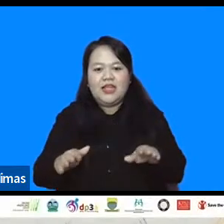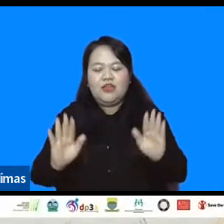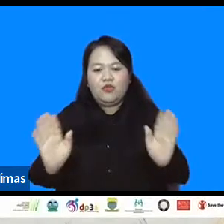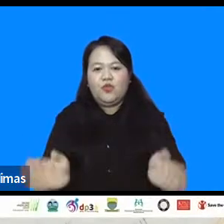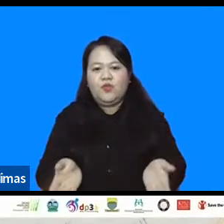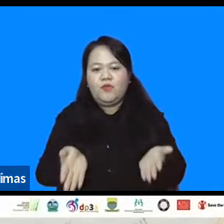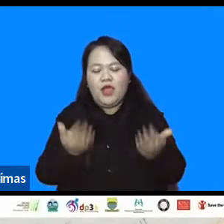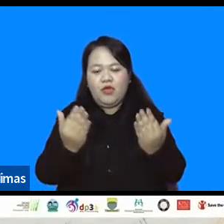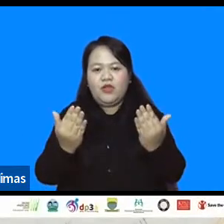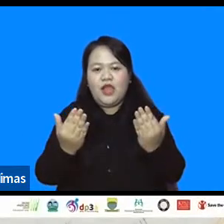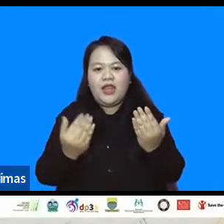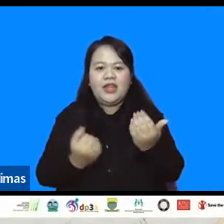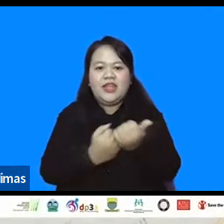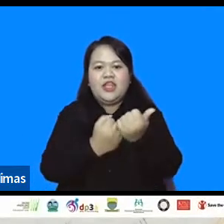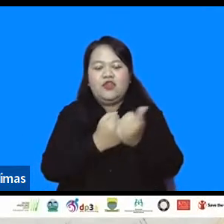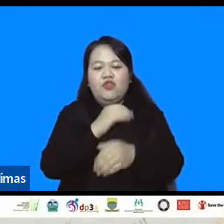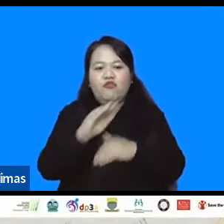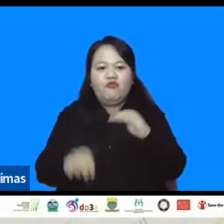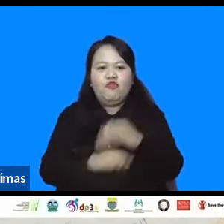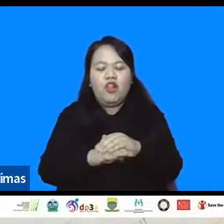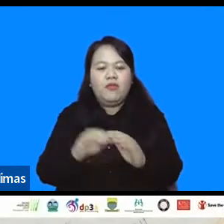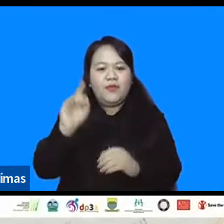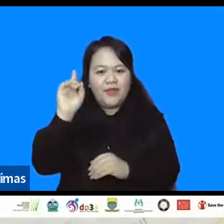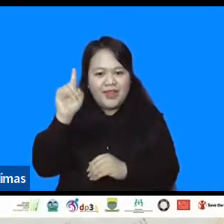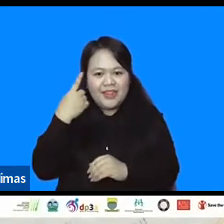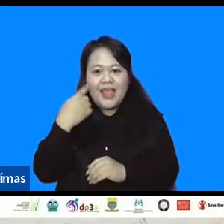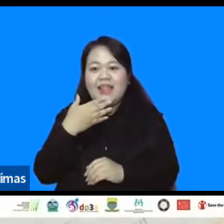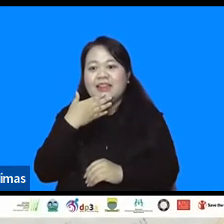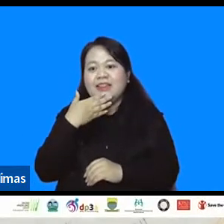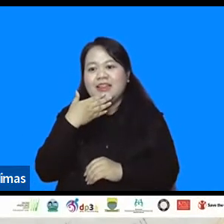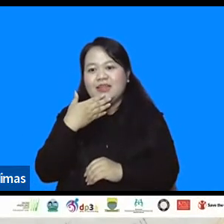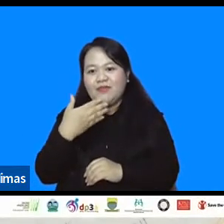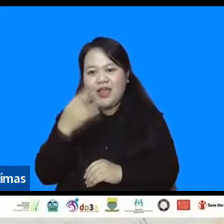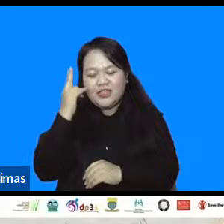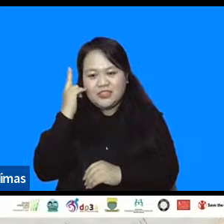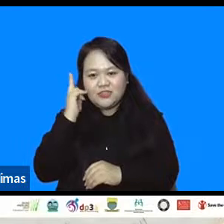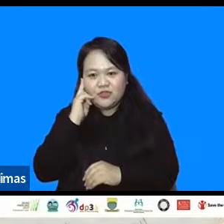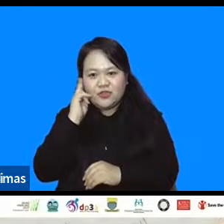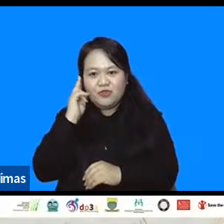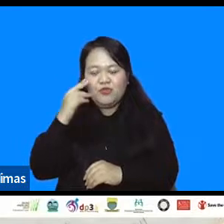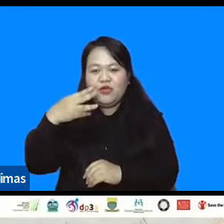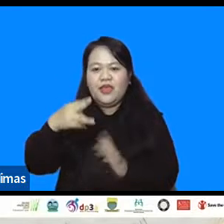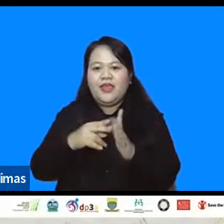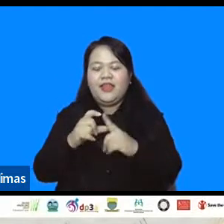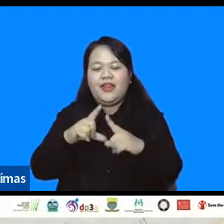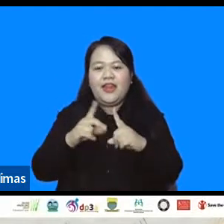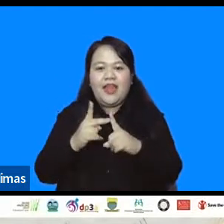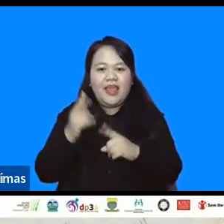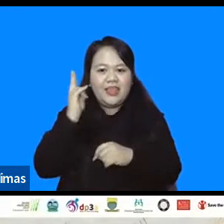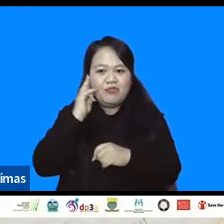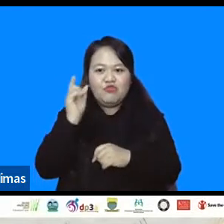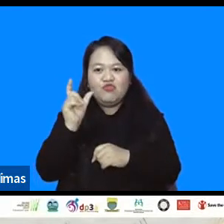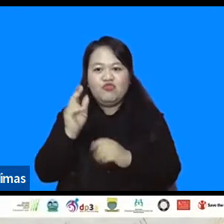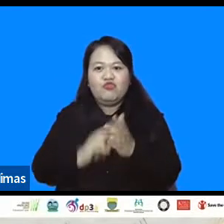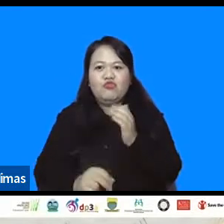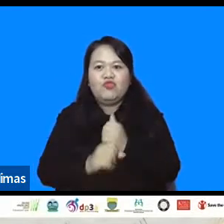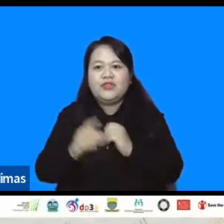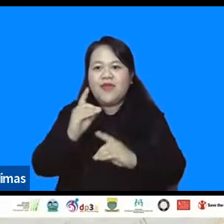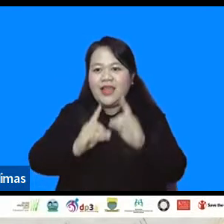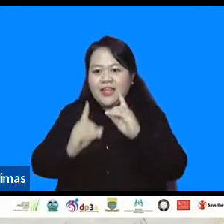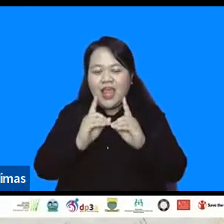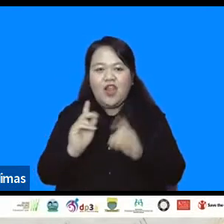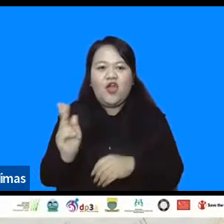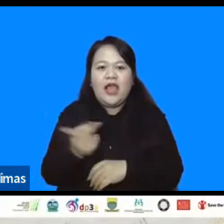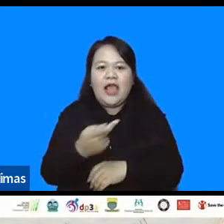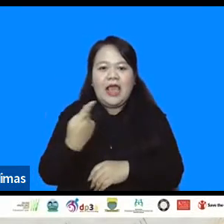pembangunan dan akan didukung penuh oleh pemerintah. Terima kasih sekali lagi kepada Bunda Endah dan juga Bunda Uum karena sudah berdialog dengan